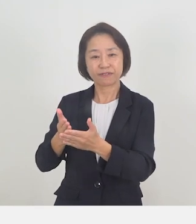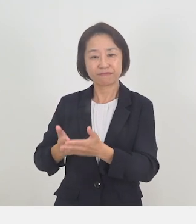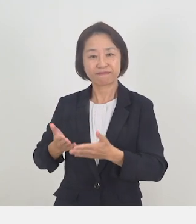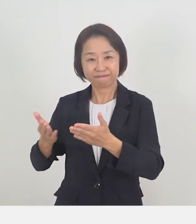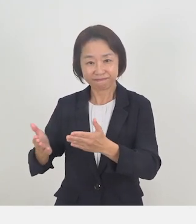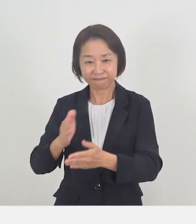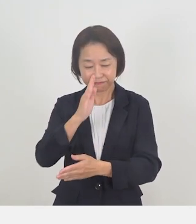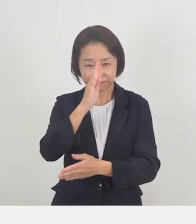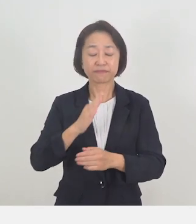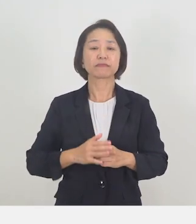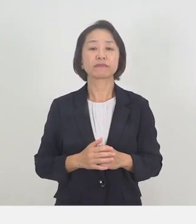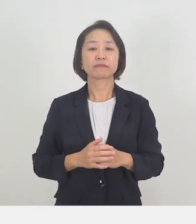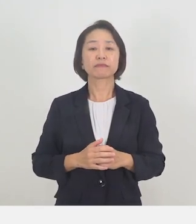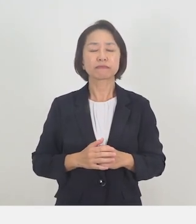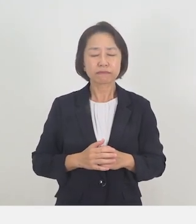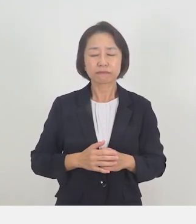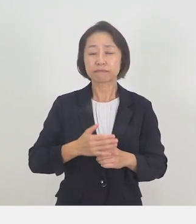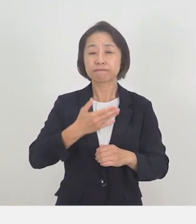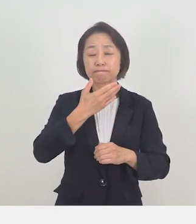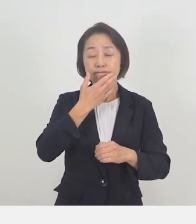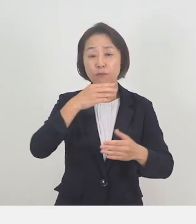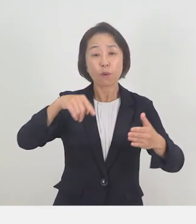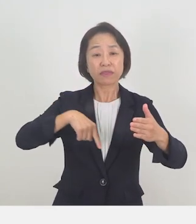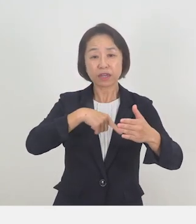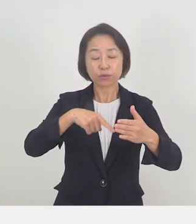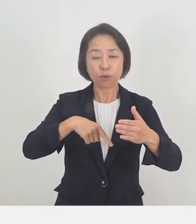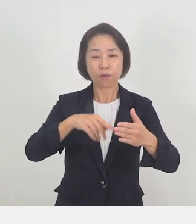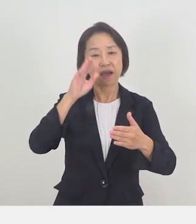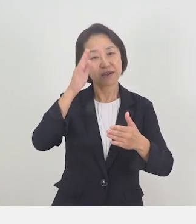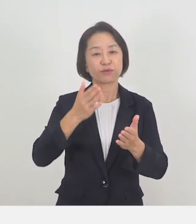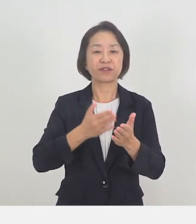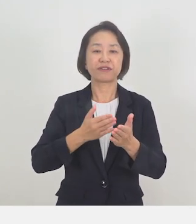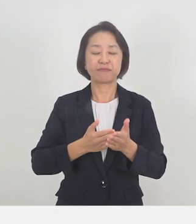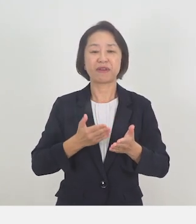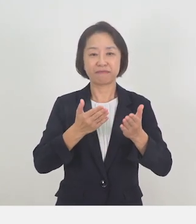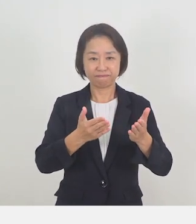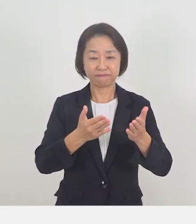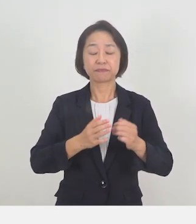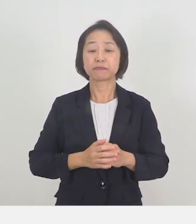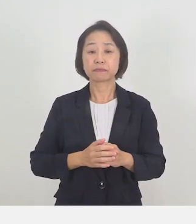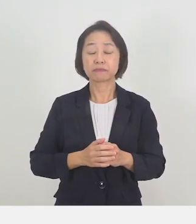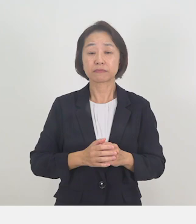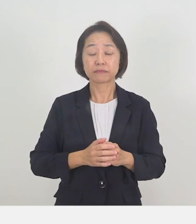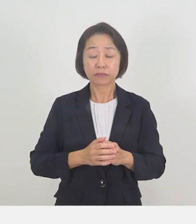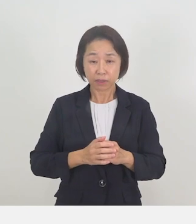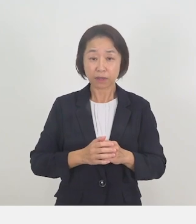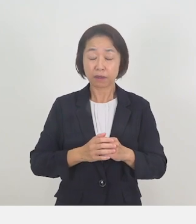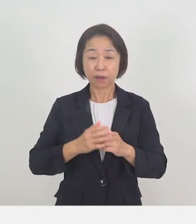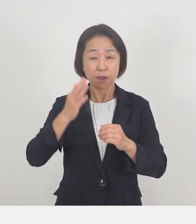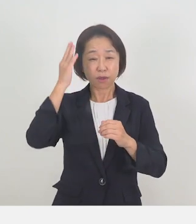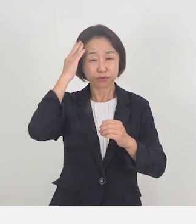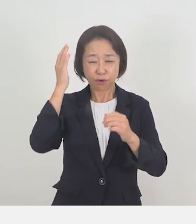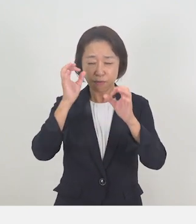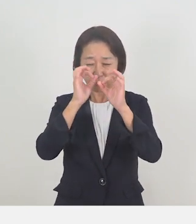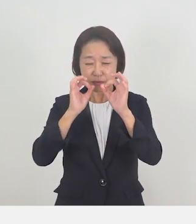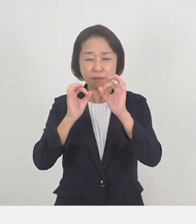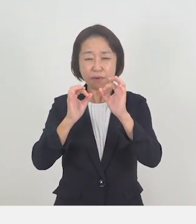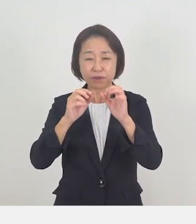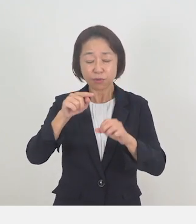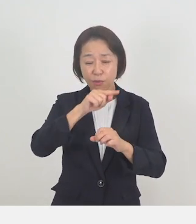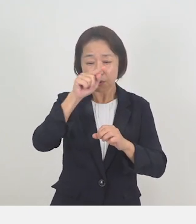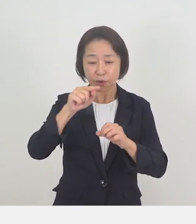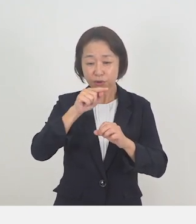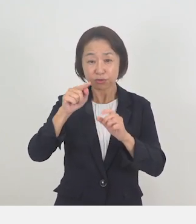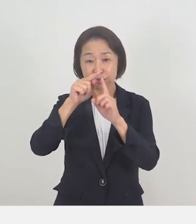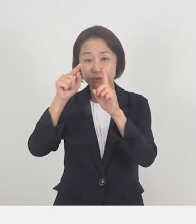ます重要なポイントについては次からのスライドでお話ししますが右に詳細資料についての2次元コードを